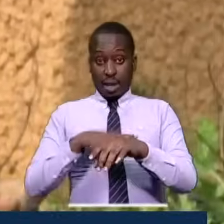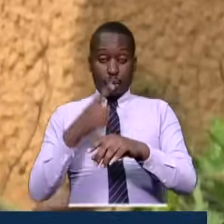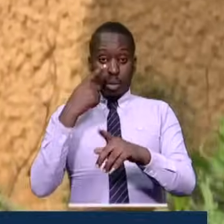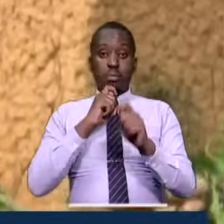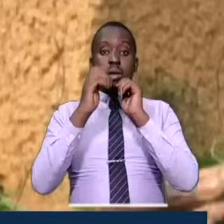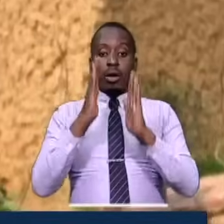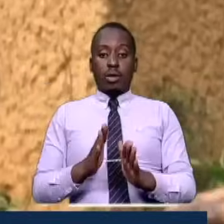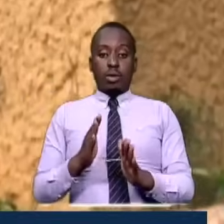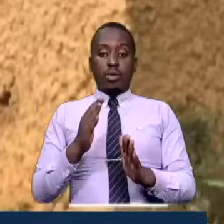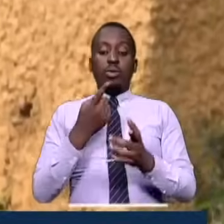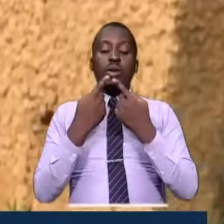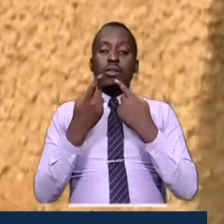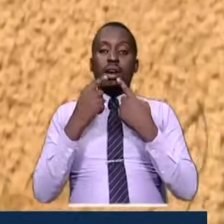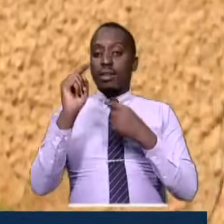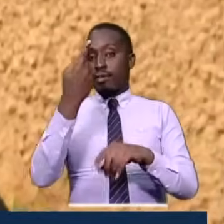mbere tunavuganye